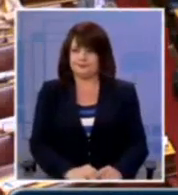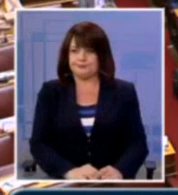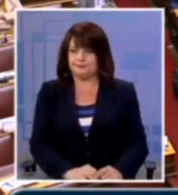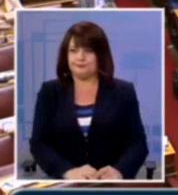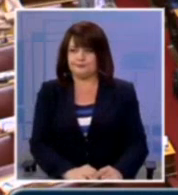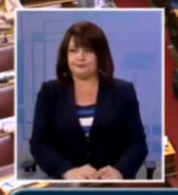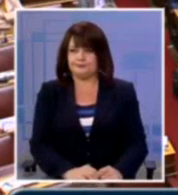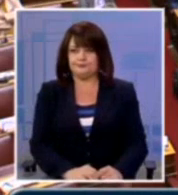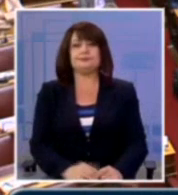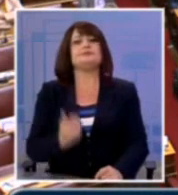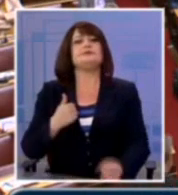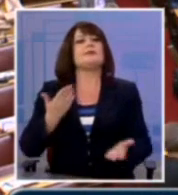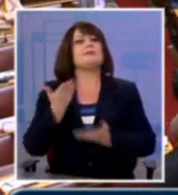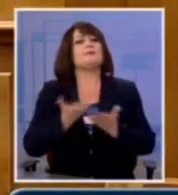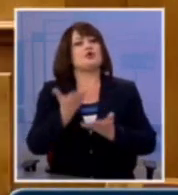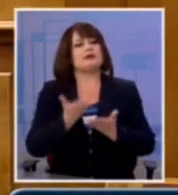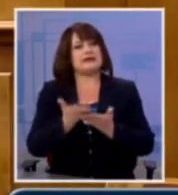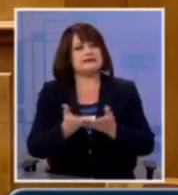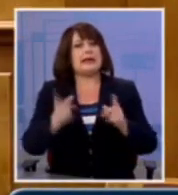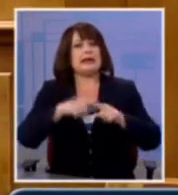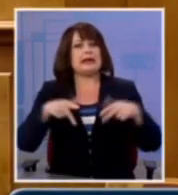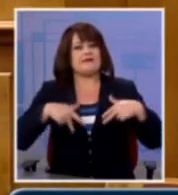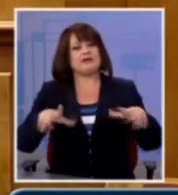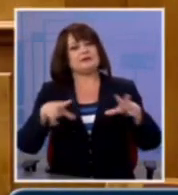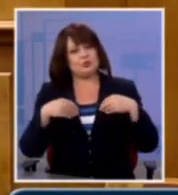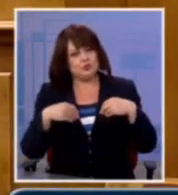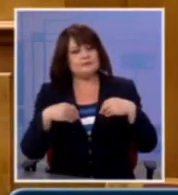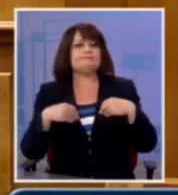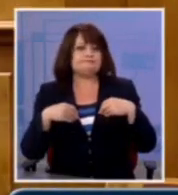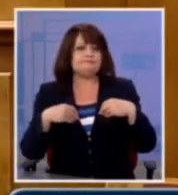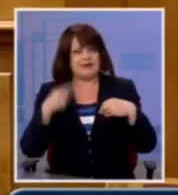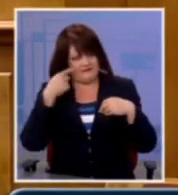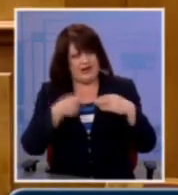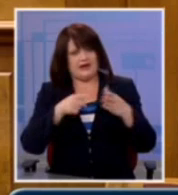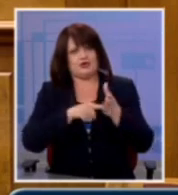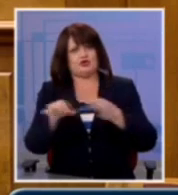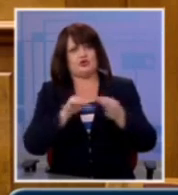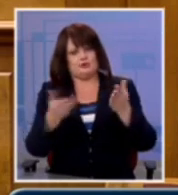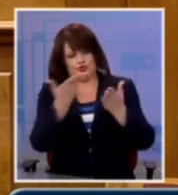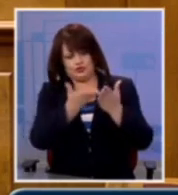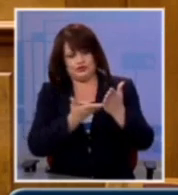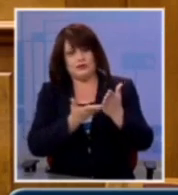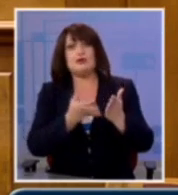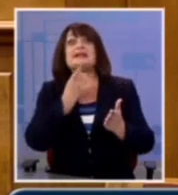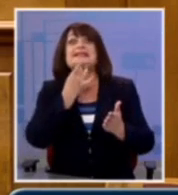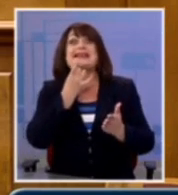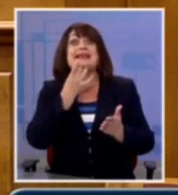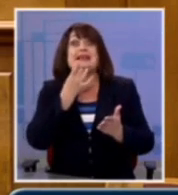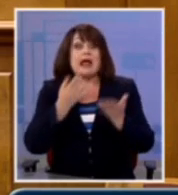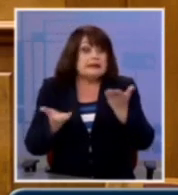Οι προτάσεις που αποδέχτηκε τελικά η ελληνική πλευρά και αποτυπώνονται στο σχέδιο νόμου θέτουν σκληρά